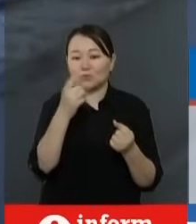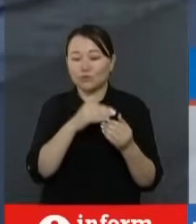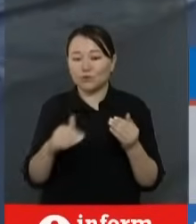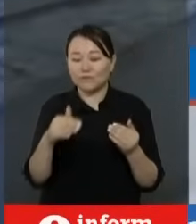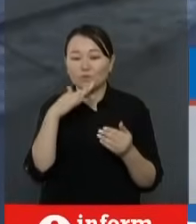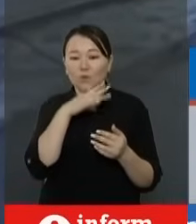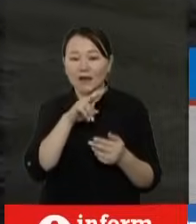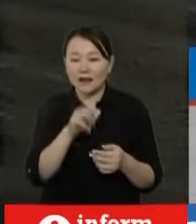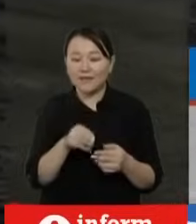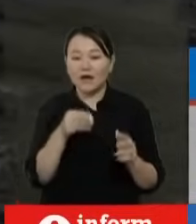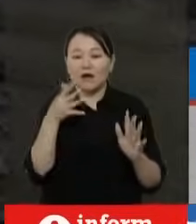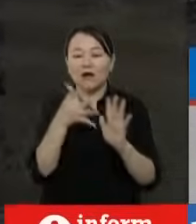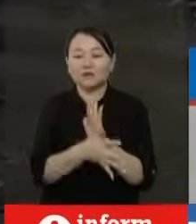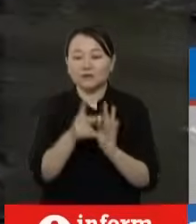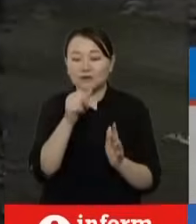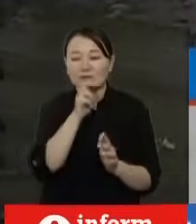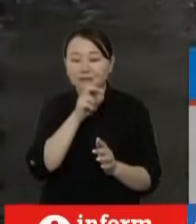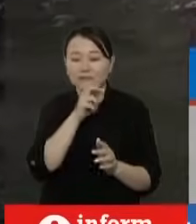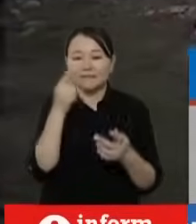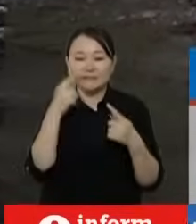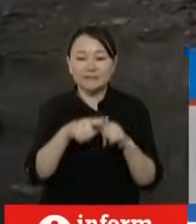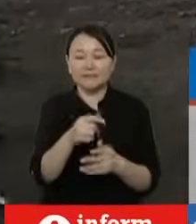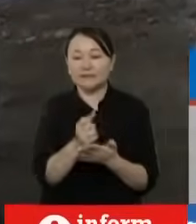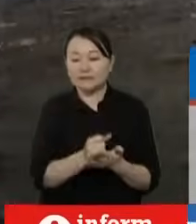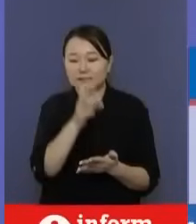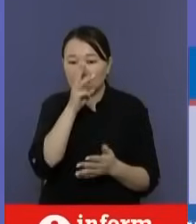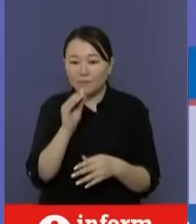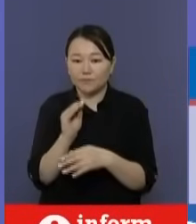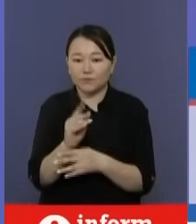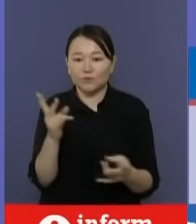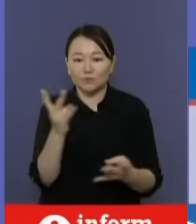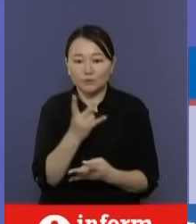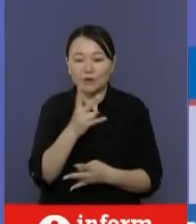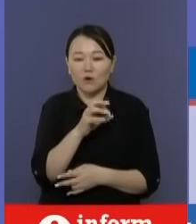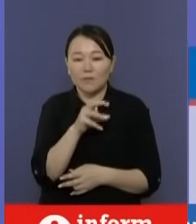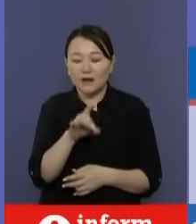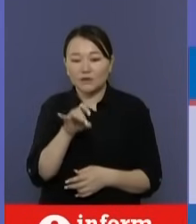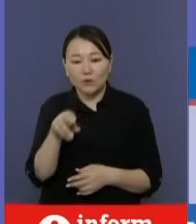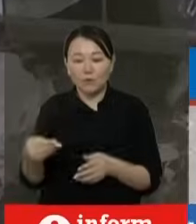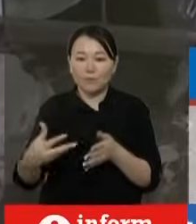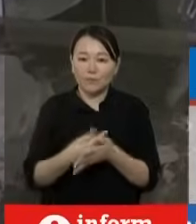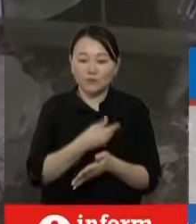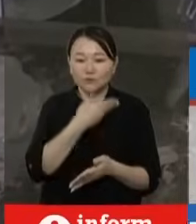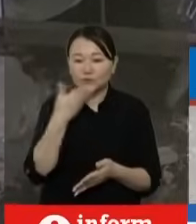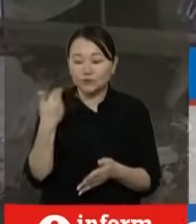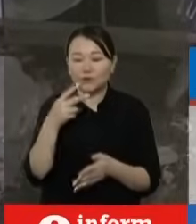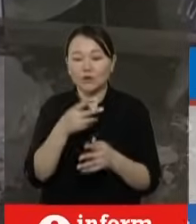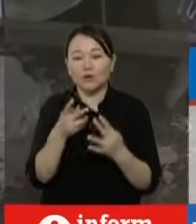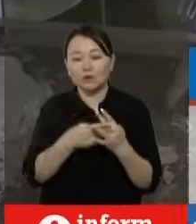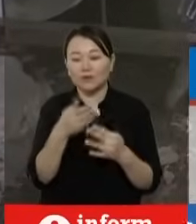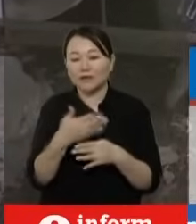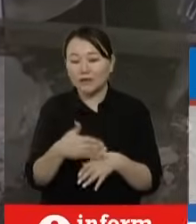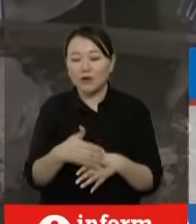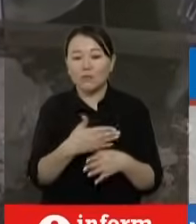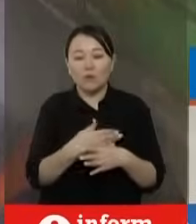много лет, а расходы на горючие запчасти, технику и зарплаты выросли. Субсидии от оператора РОП они не получают, льготных кредитов и помощи от